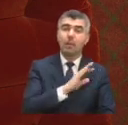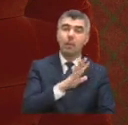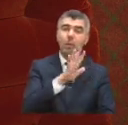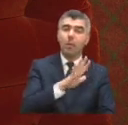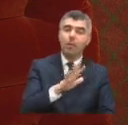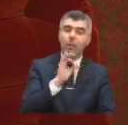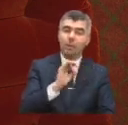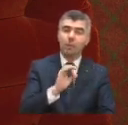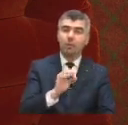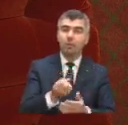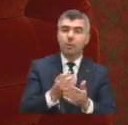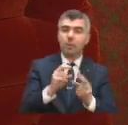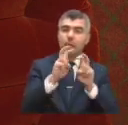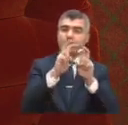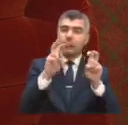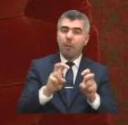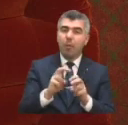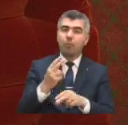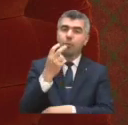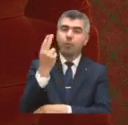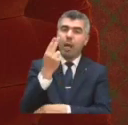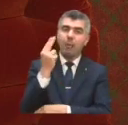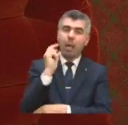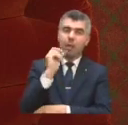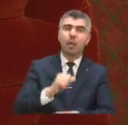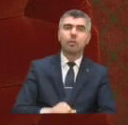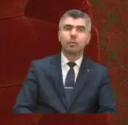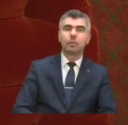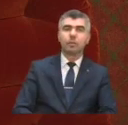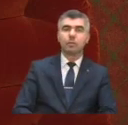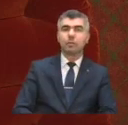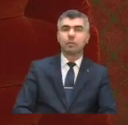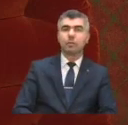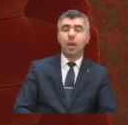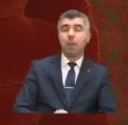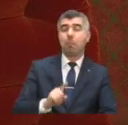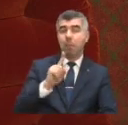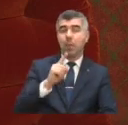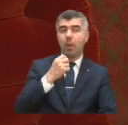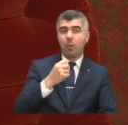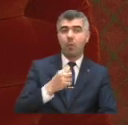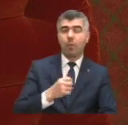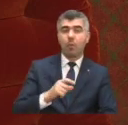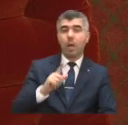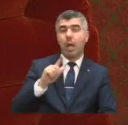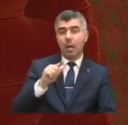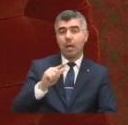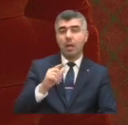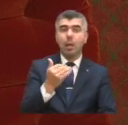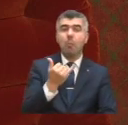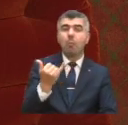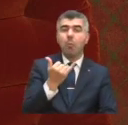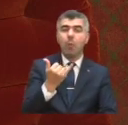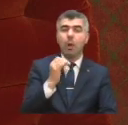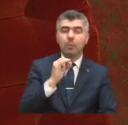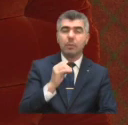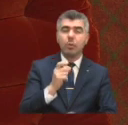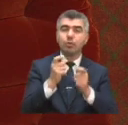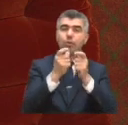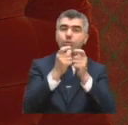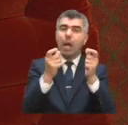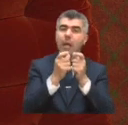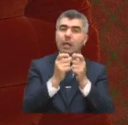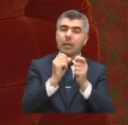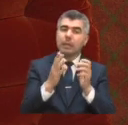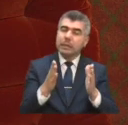الأطر اللي عندها الشواهد العليا بالدرجة الأولى. ولكن كاين كذلك جزء مهم من المشغلين اللي هما المقاولات